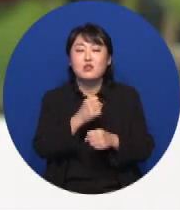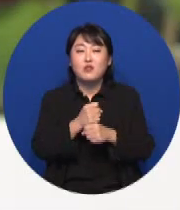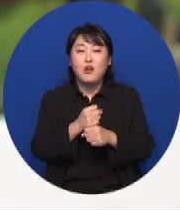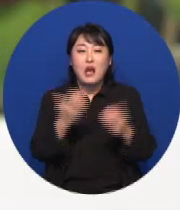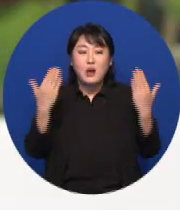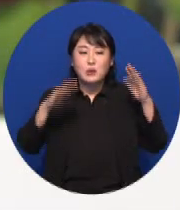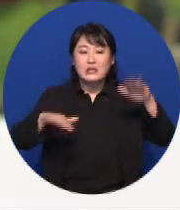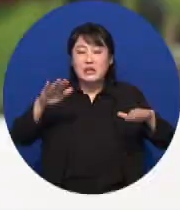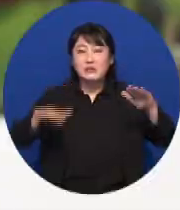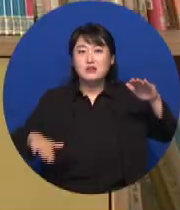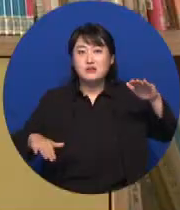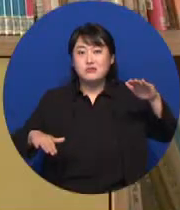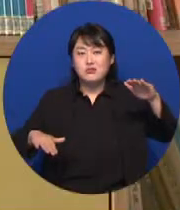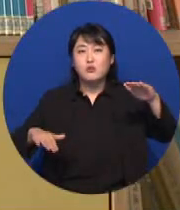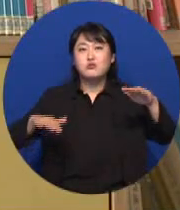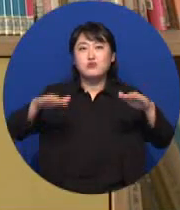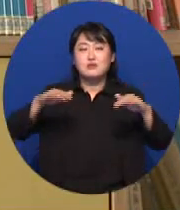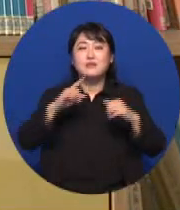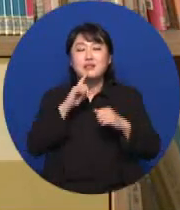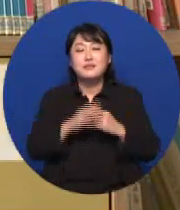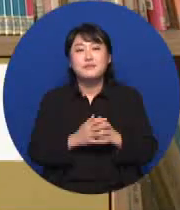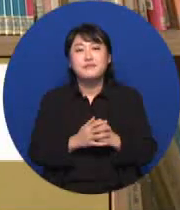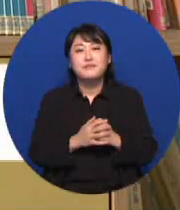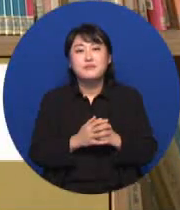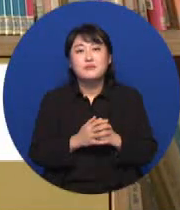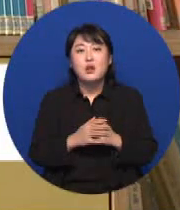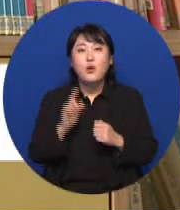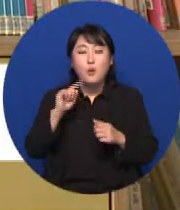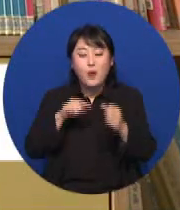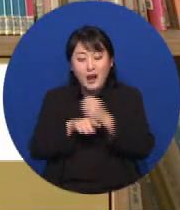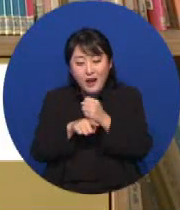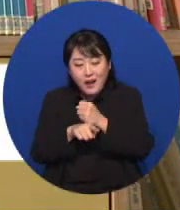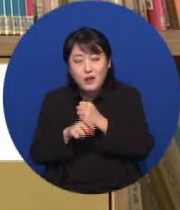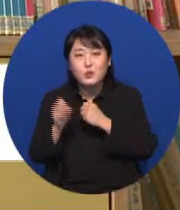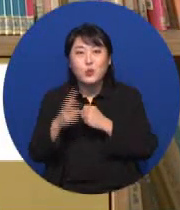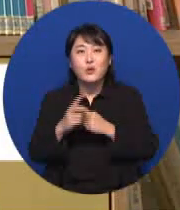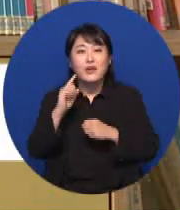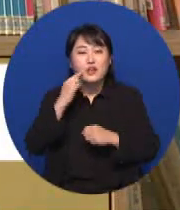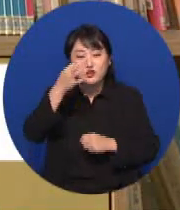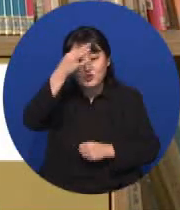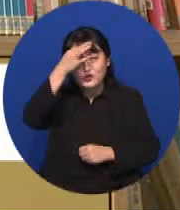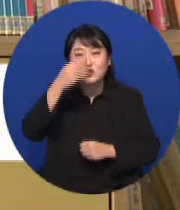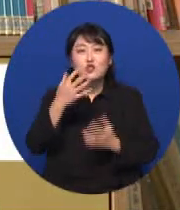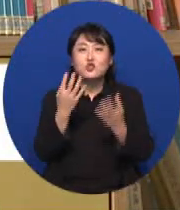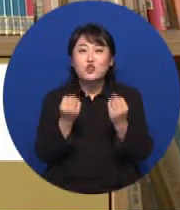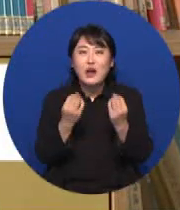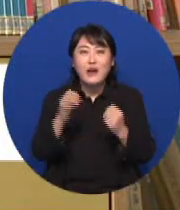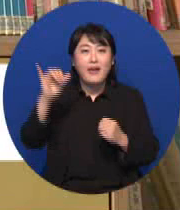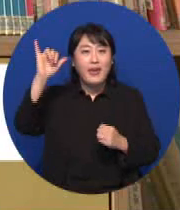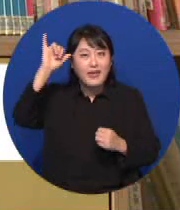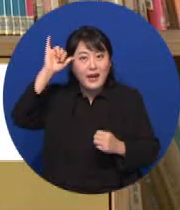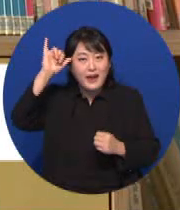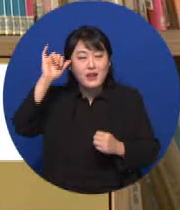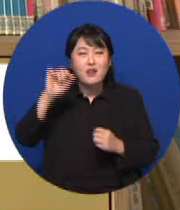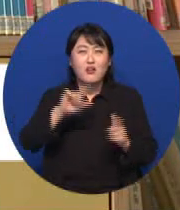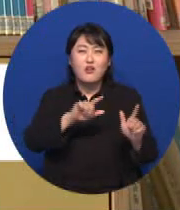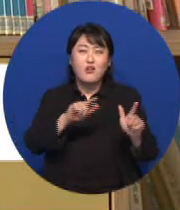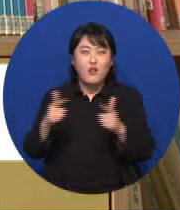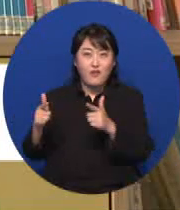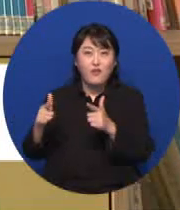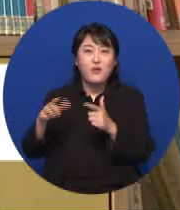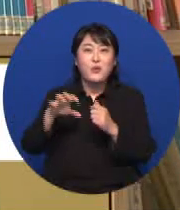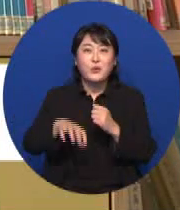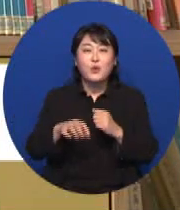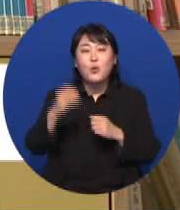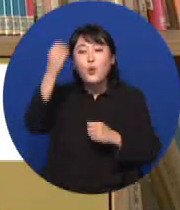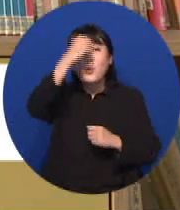줄였습니다. 과학이라든지 또는 예술이라든지 또는 수학 또는 AI 이러한 다양한 분야의